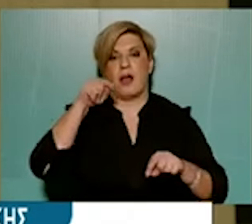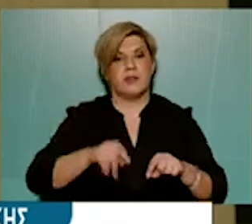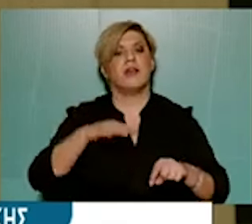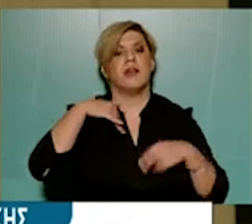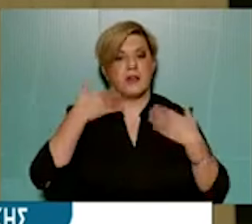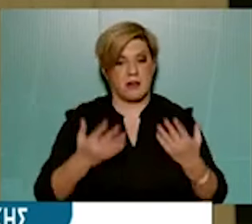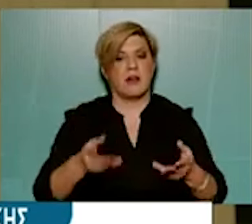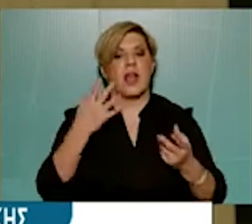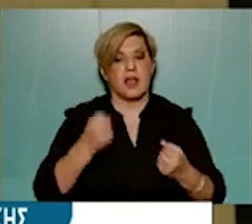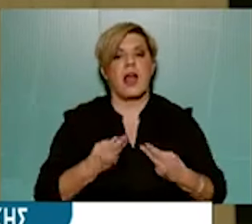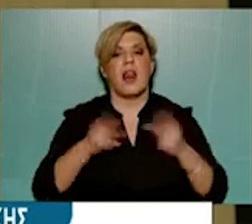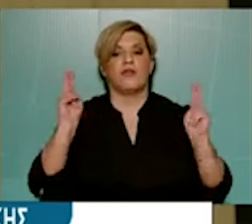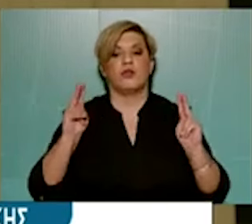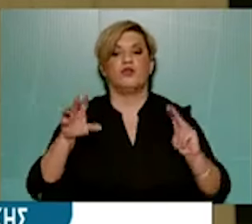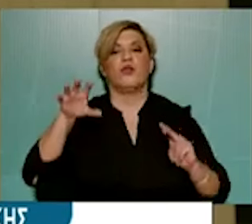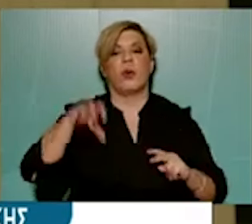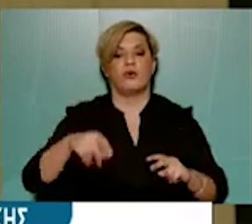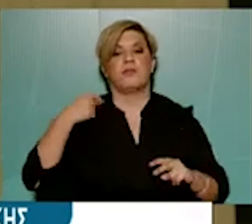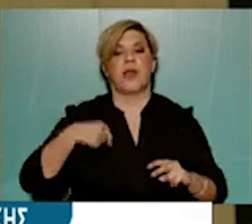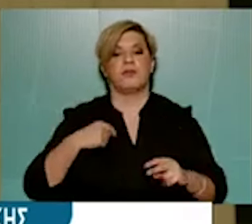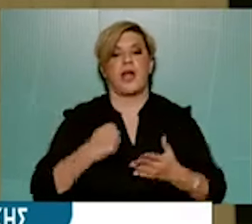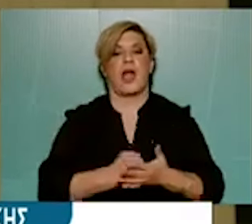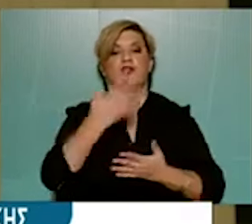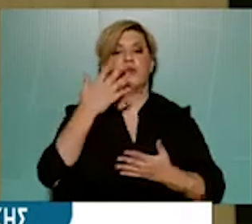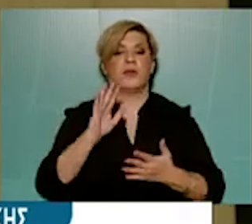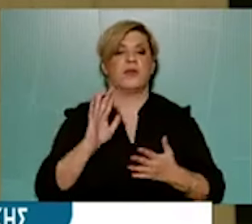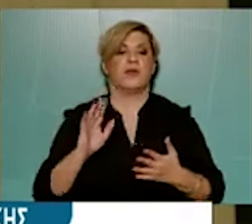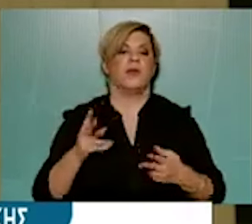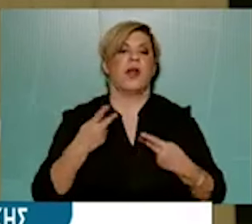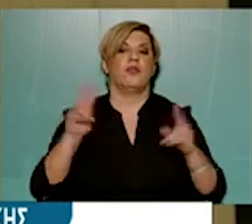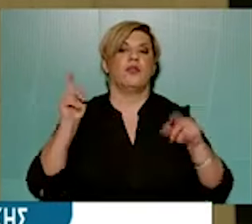είναι να έχει και ελεύθερους χώρους, πράσινους χώρους για αξιοποίηση του ελεύθερου χρόνου.